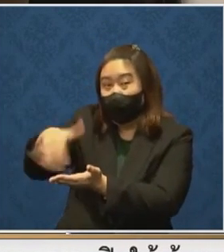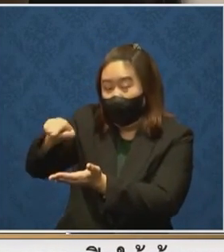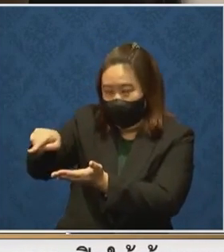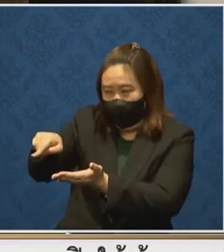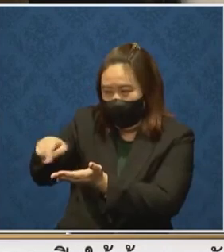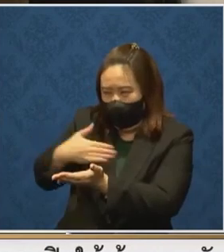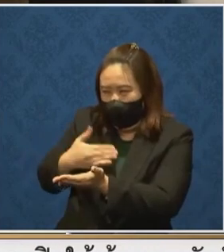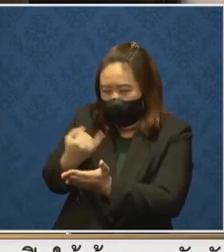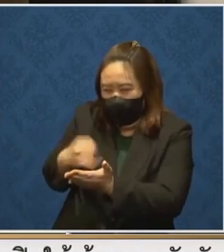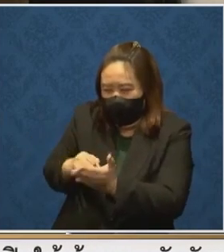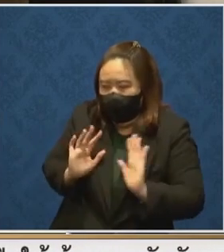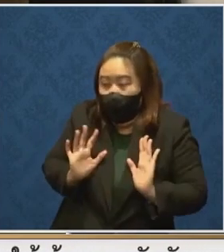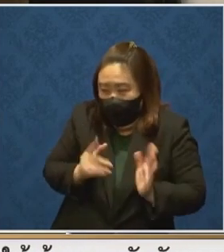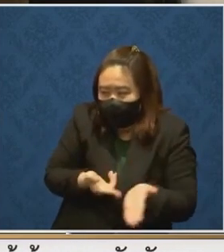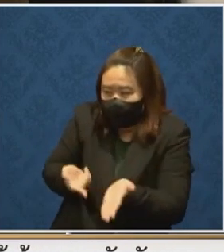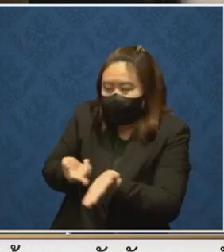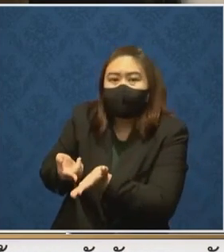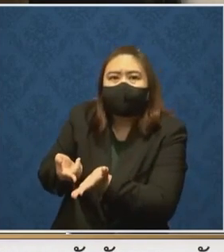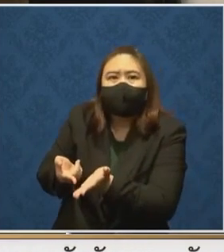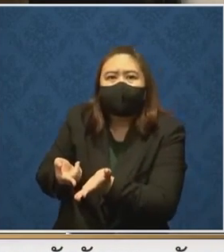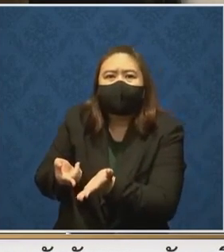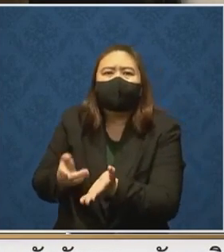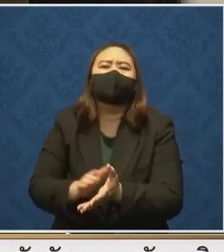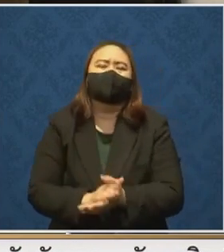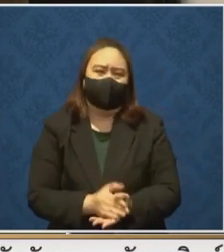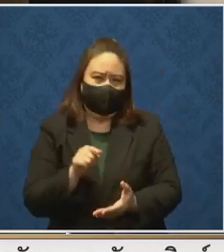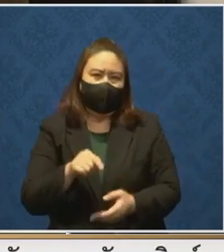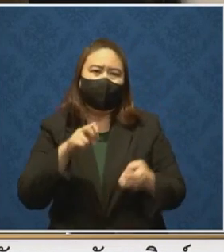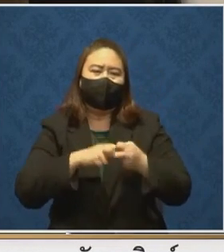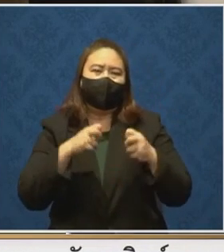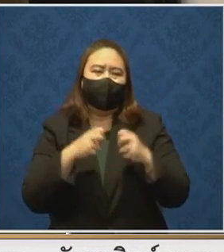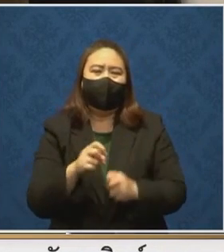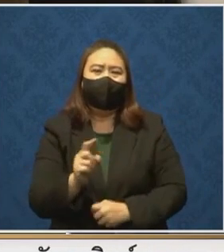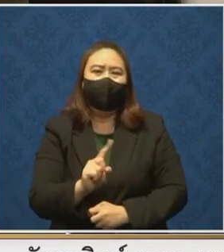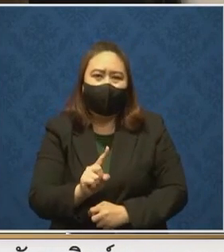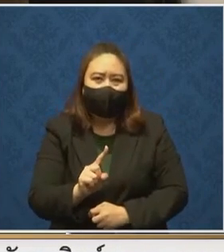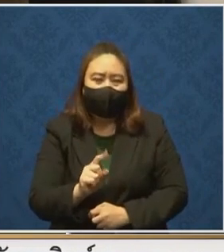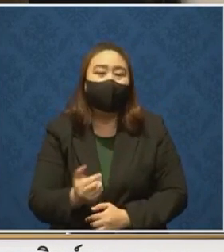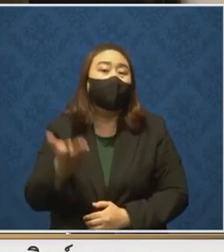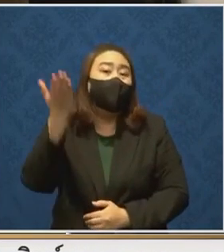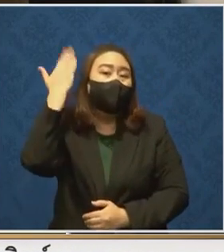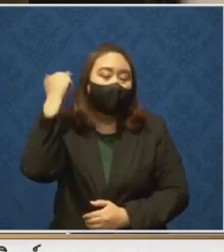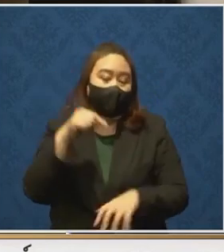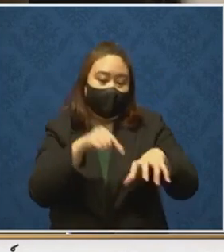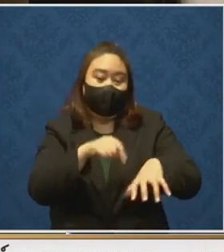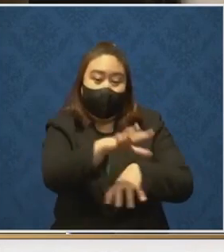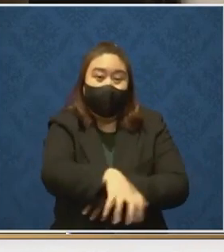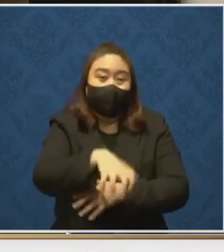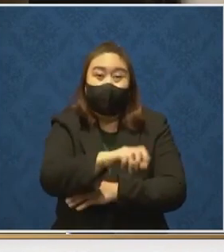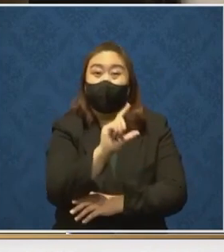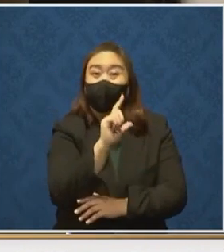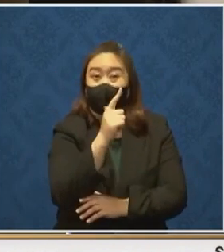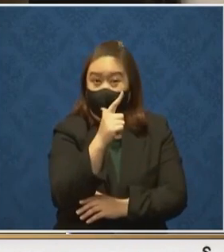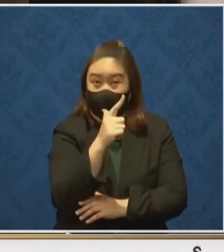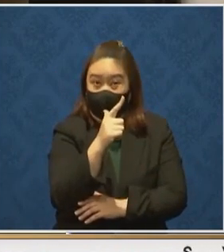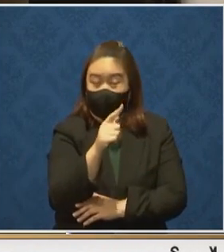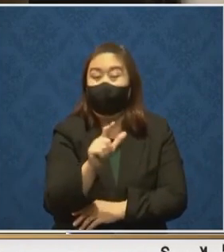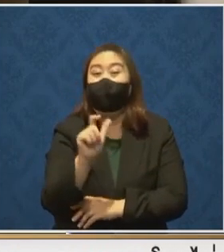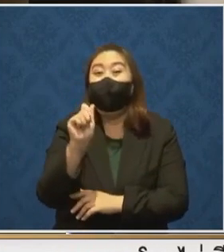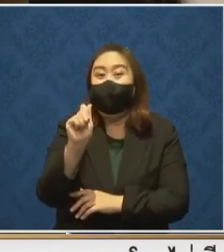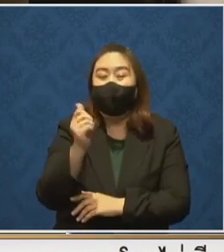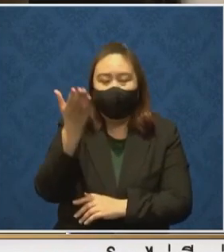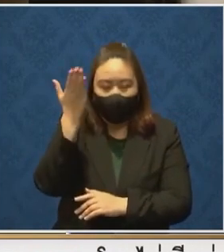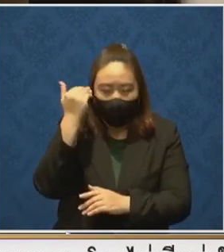ทเกิดขึ้นธรรธานทขรบปัหาคือเดิมเหทองขราทำธรกิจบนพื้นที่ไม่กี่พันไรแต